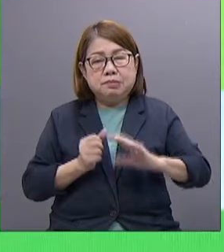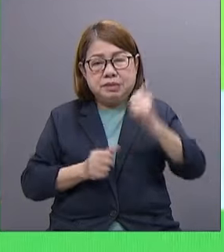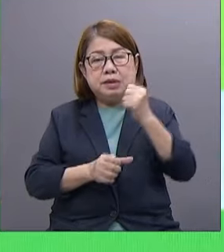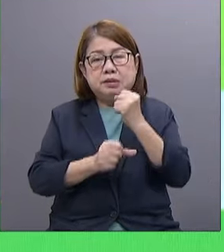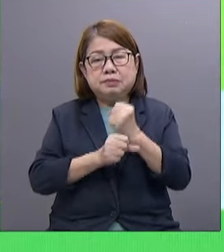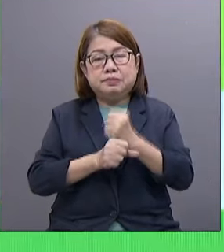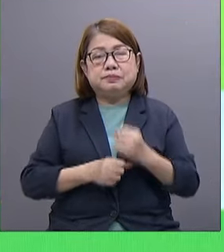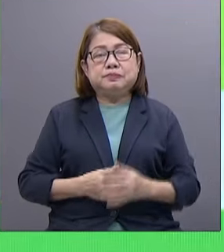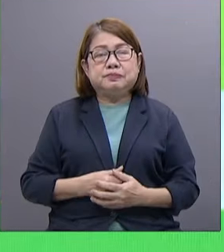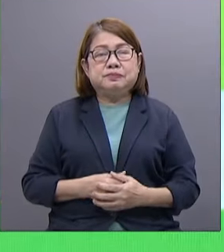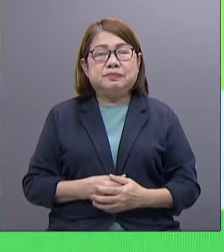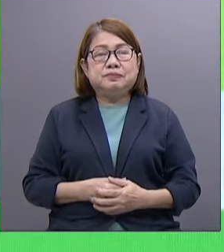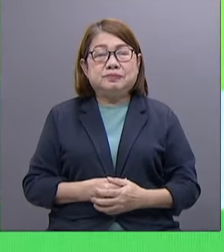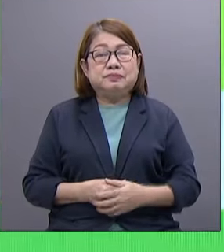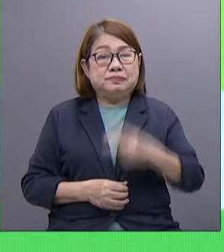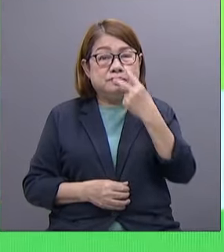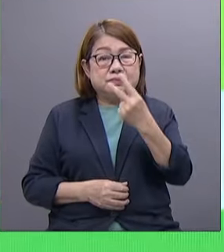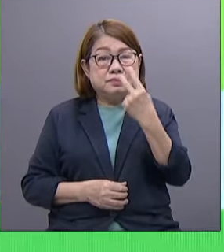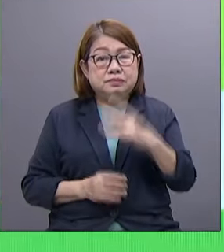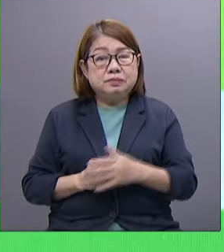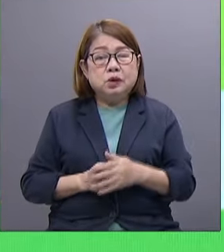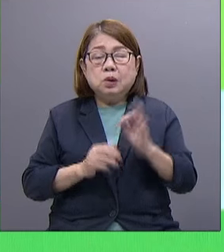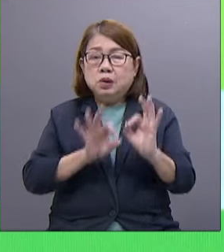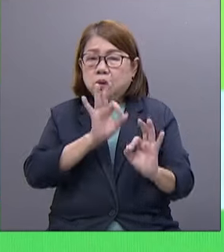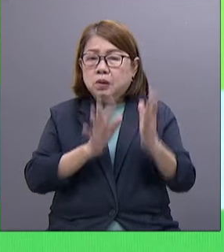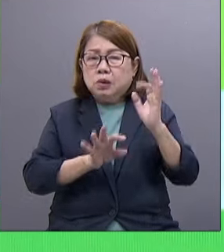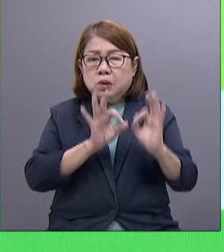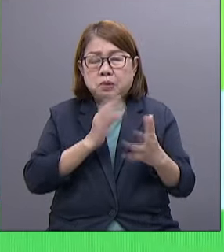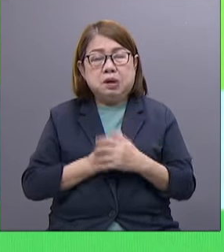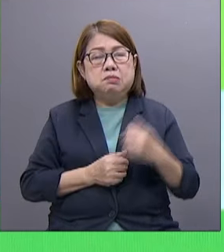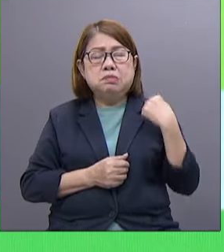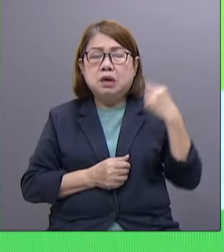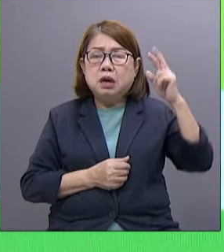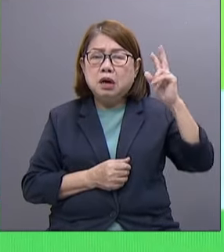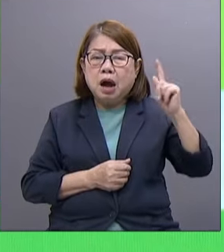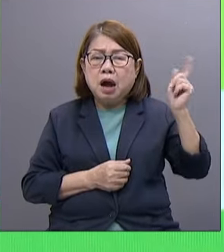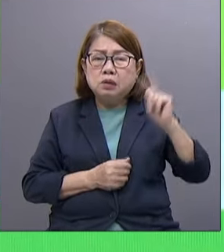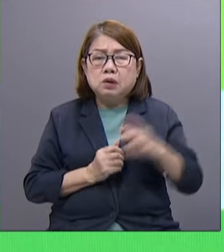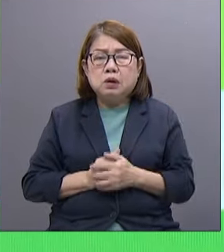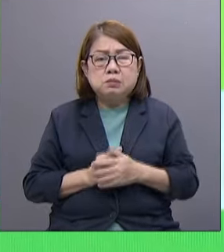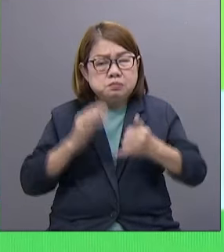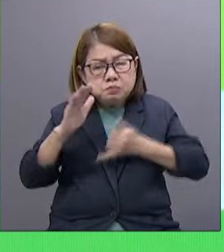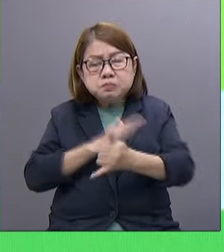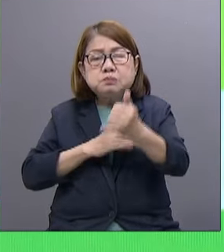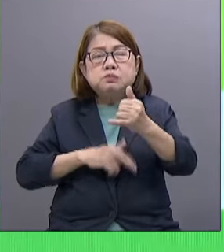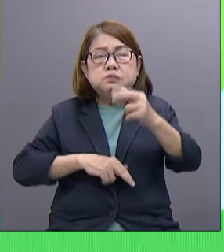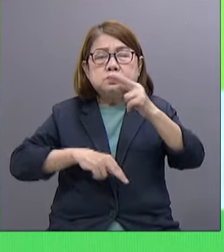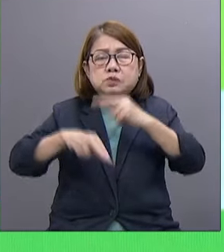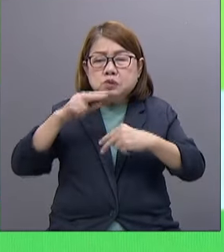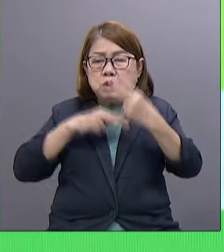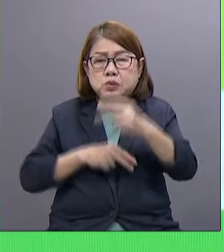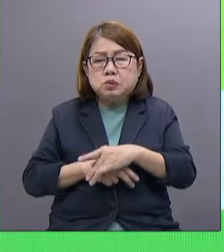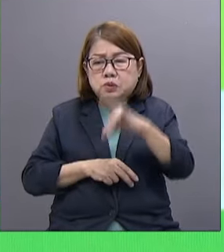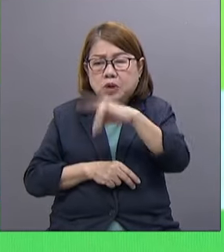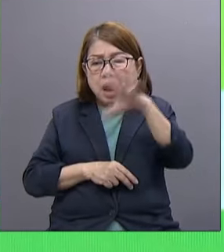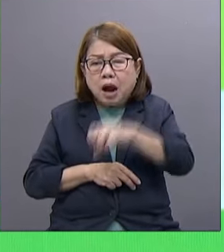ครับเรียกว่าเหตุการณ์ดังกล่าวนะคะทำให้เกิดกระแสเรื่องของการรุกเข้าไปตรวจสอบในพื้นที่ค้าสัตว์